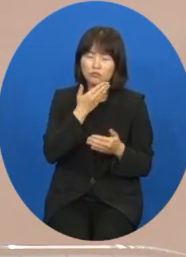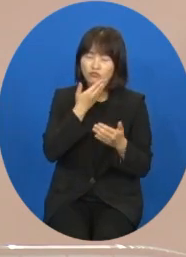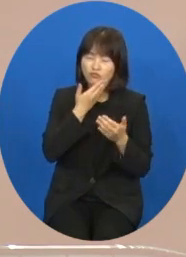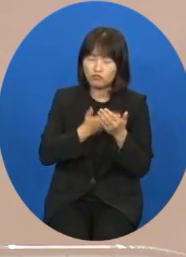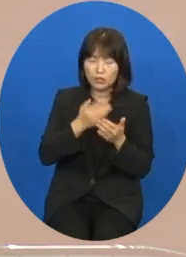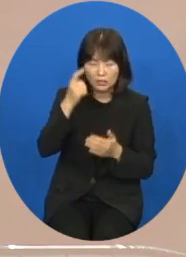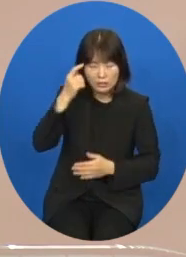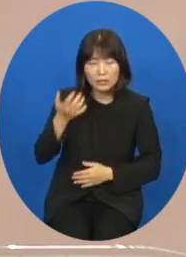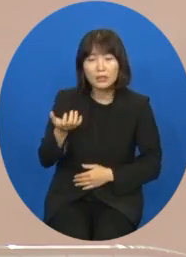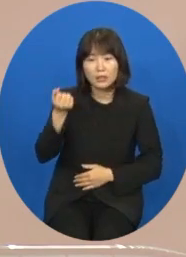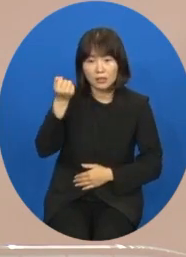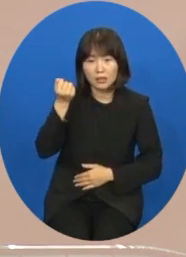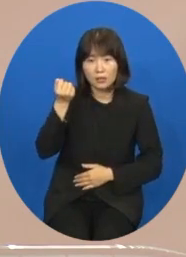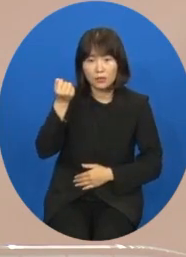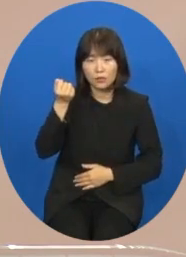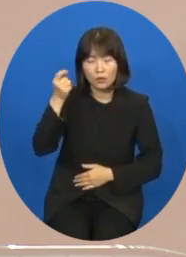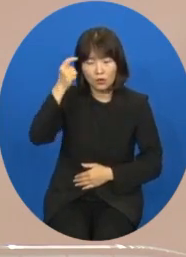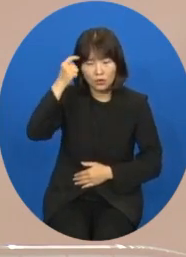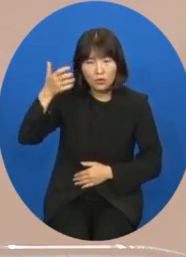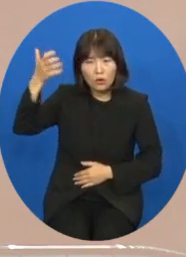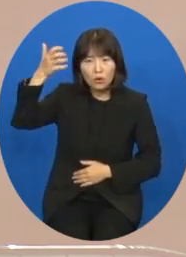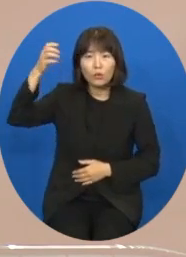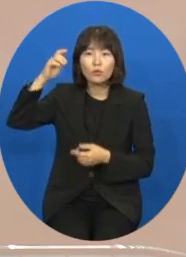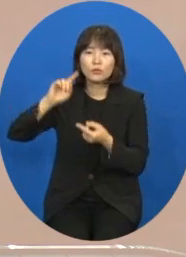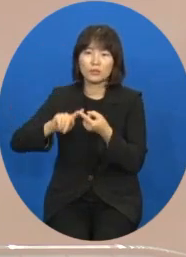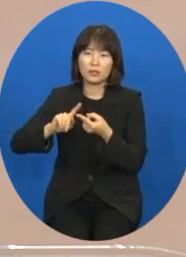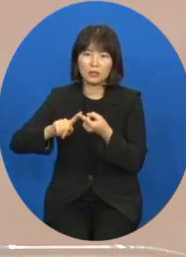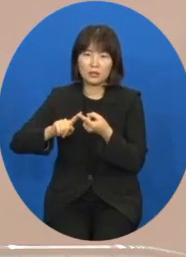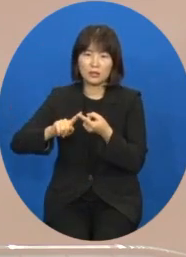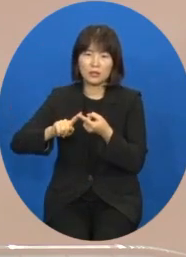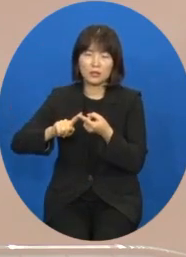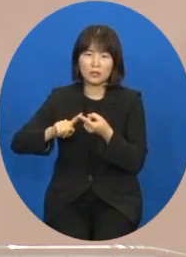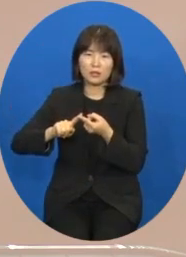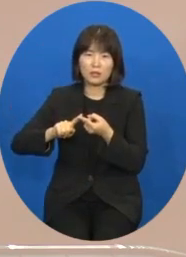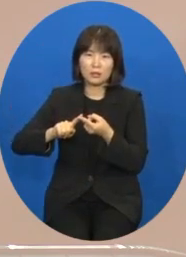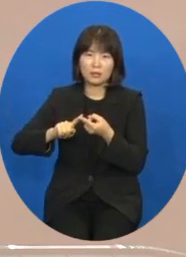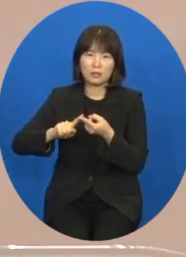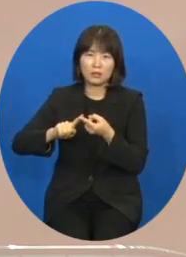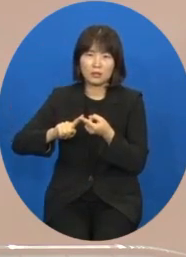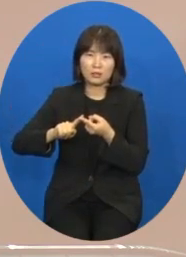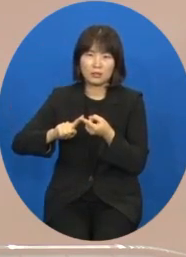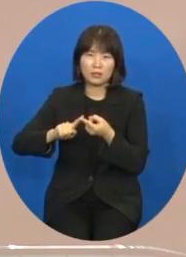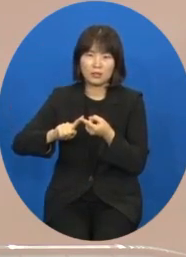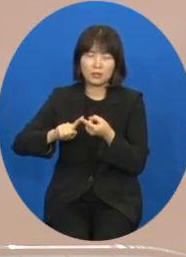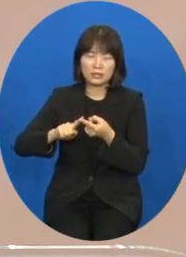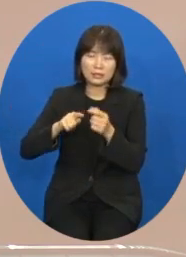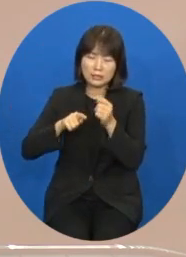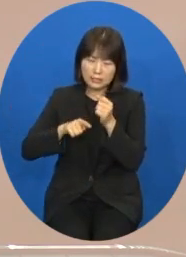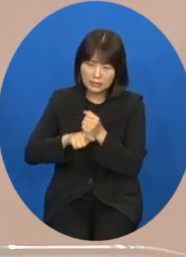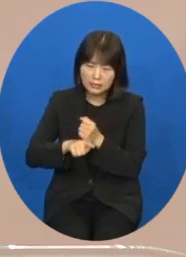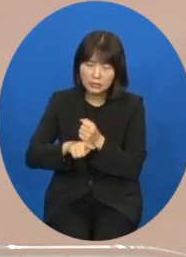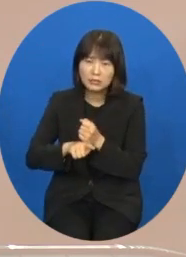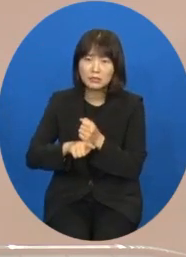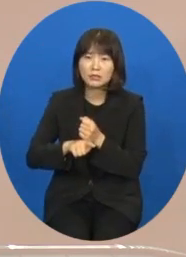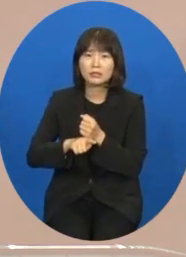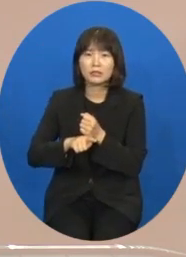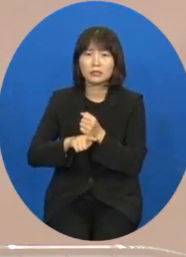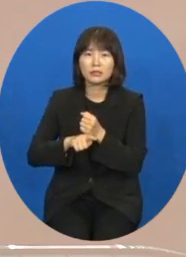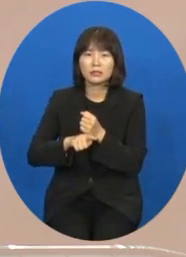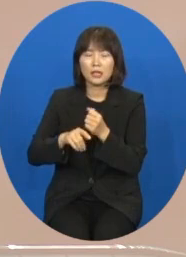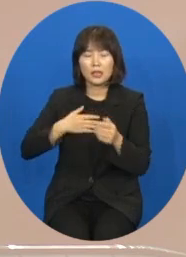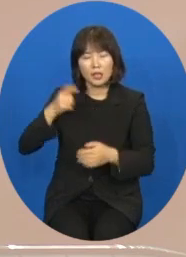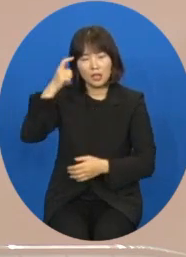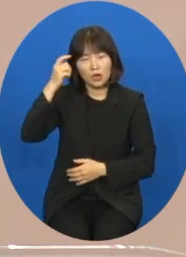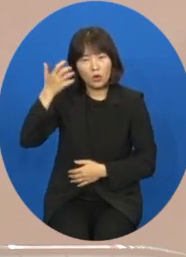생각하고 영혼에 대해서는 전혀 그 의미, 내